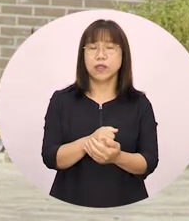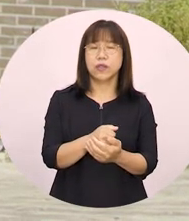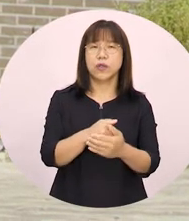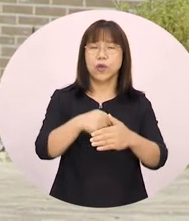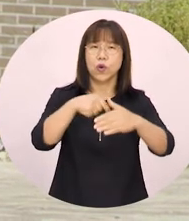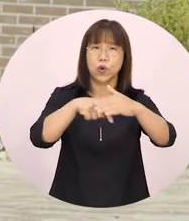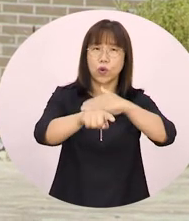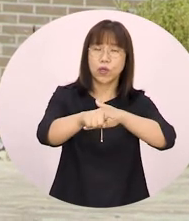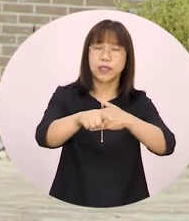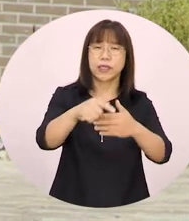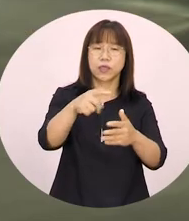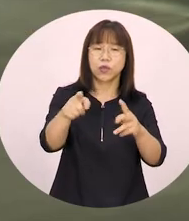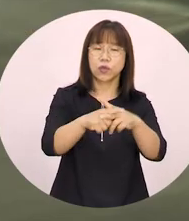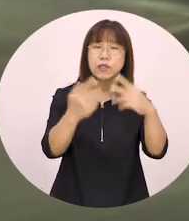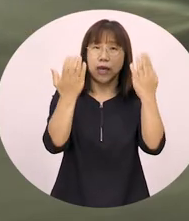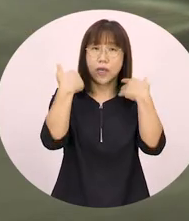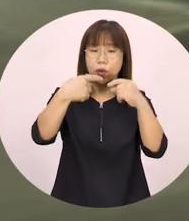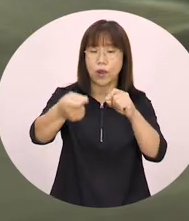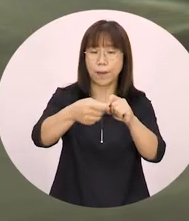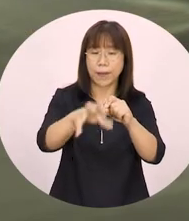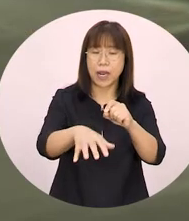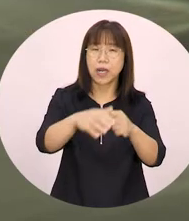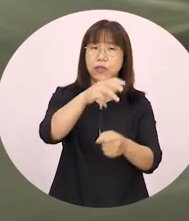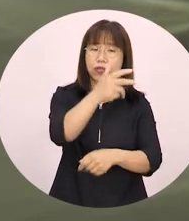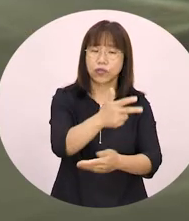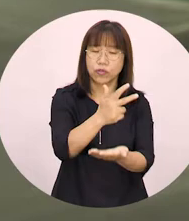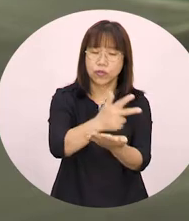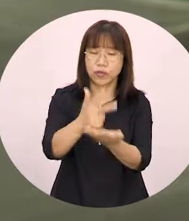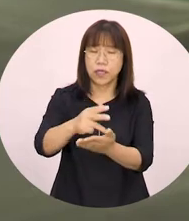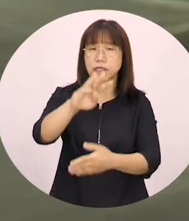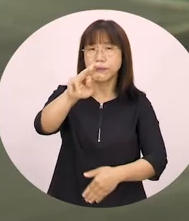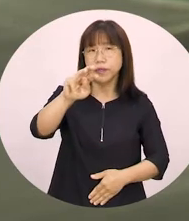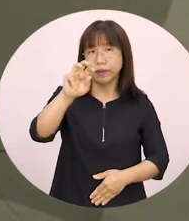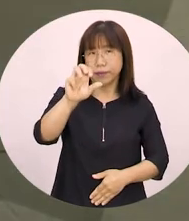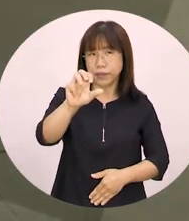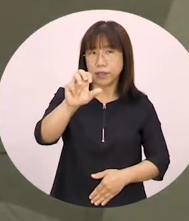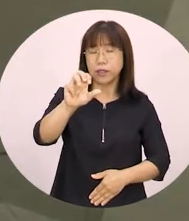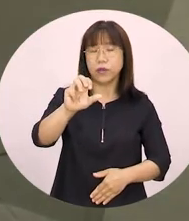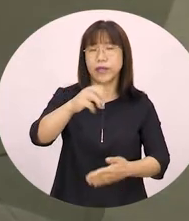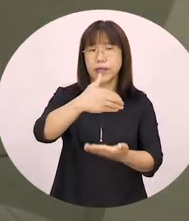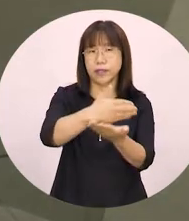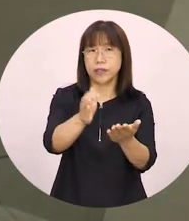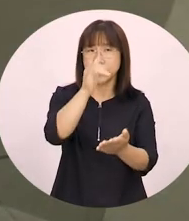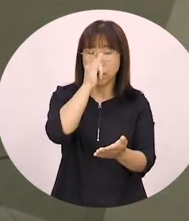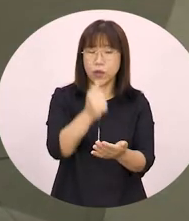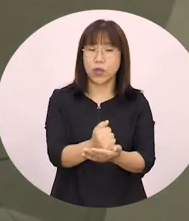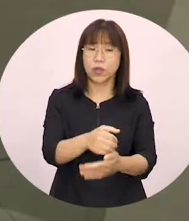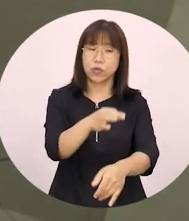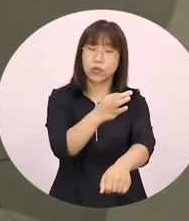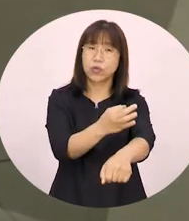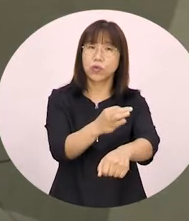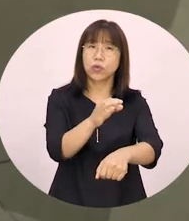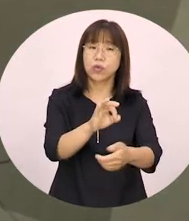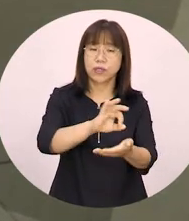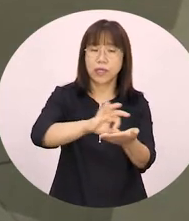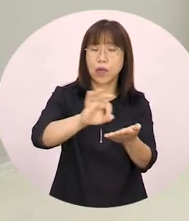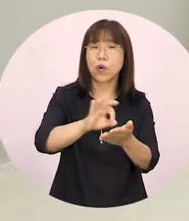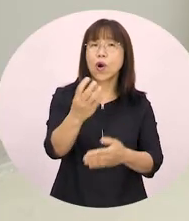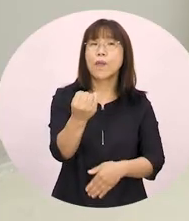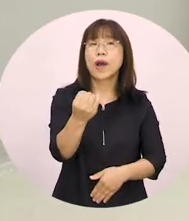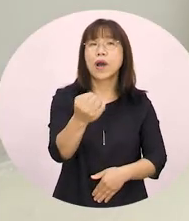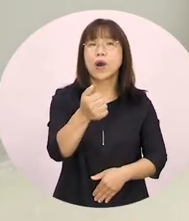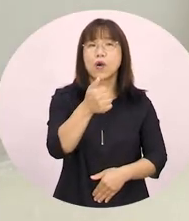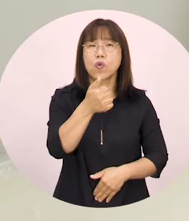화곡로 58길 86에 위치해 있고 주차 면수는 32면입니다. 요금은 1회 주차 시